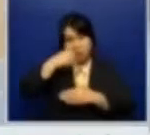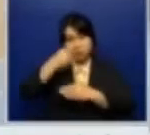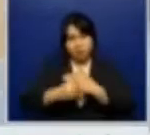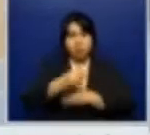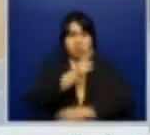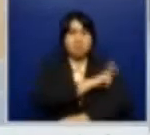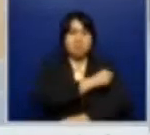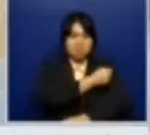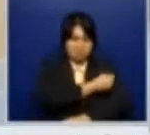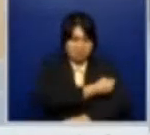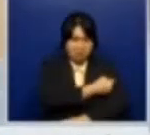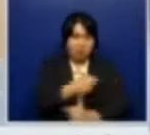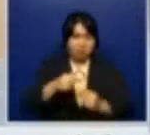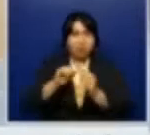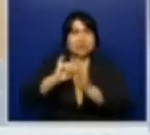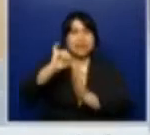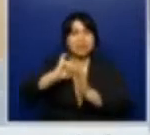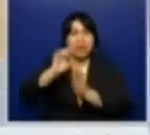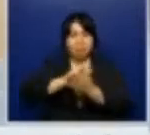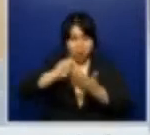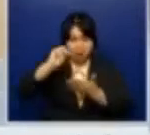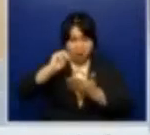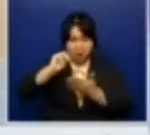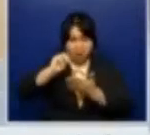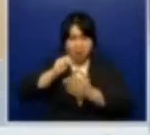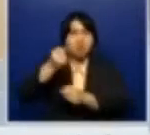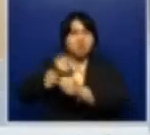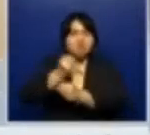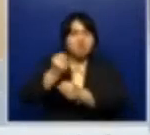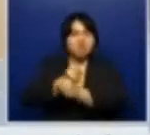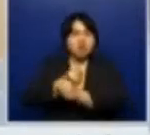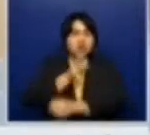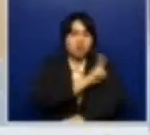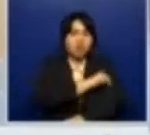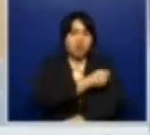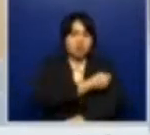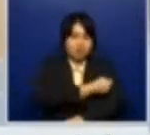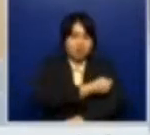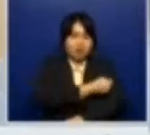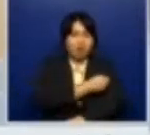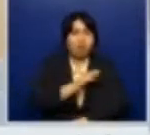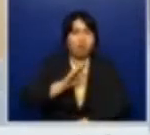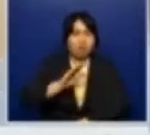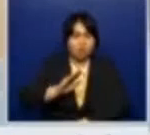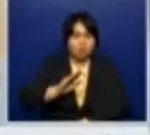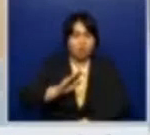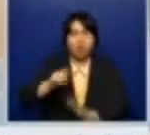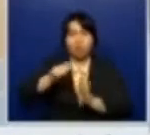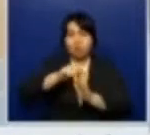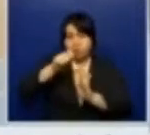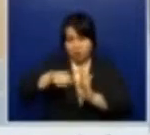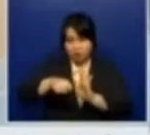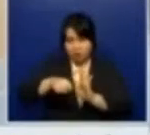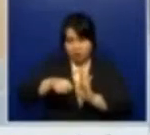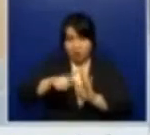ศาสตร์บัณฑิตจากมหาวิทยาลัยเชียงใหม่มาเป็นแพทย์ฝึกหัดอยู่ที่โรงพยาบาลมหาราชนครราชสีมาในตอนบ่าย